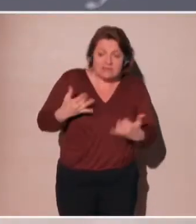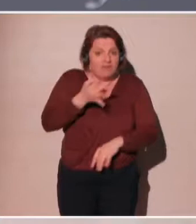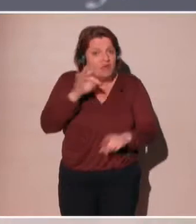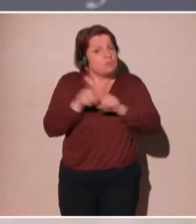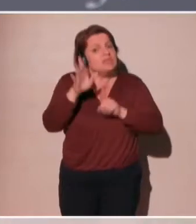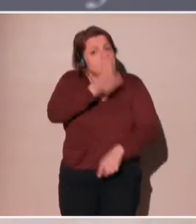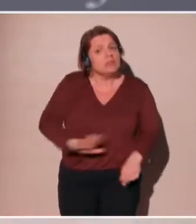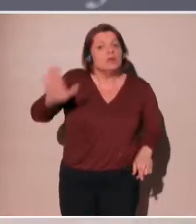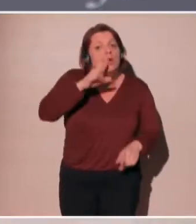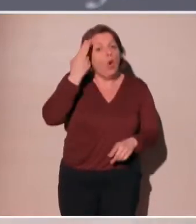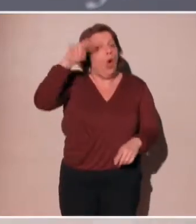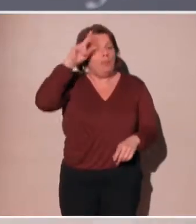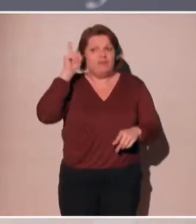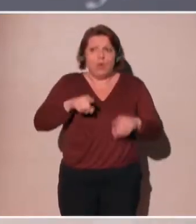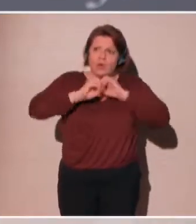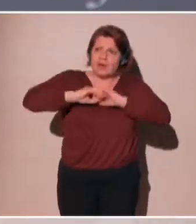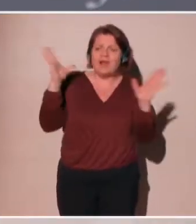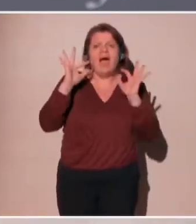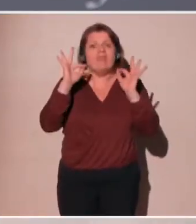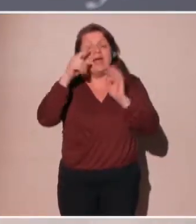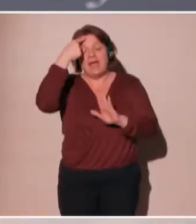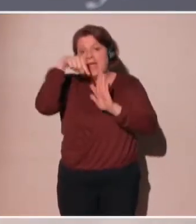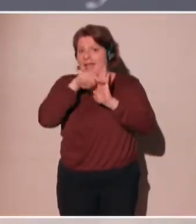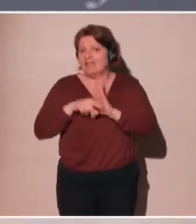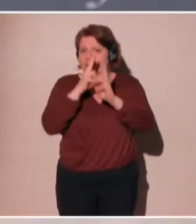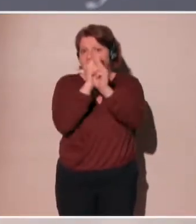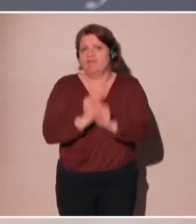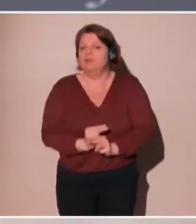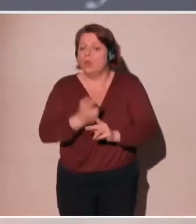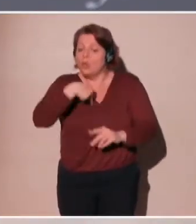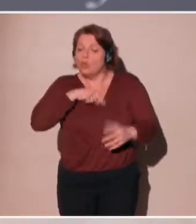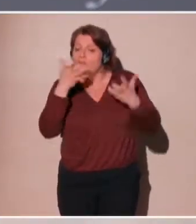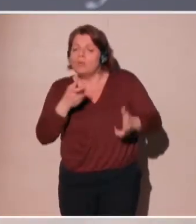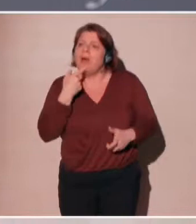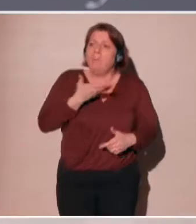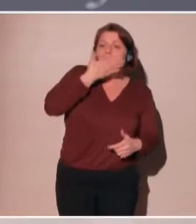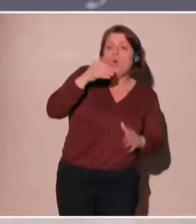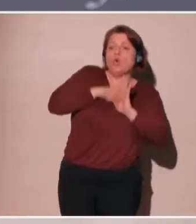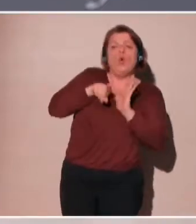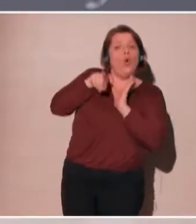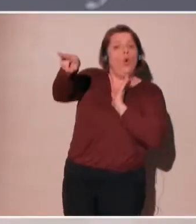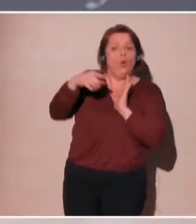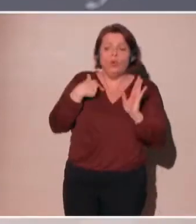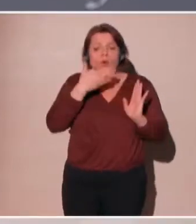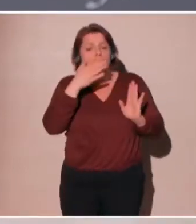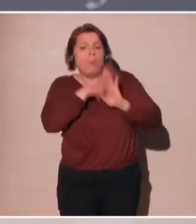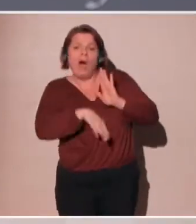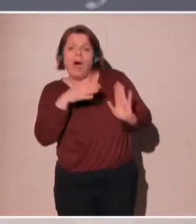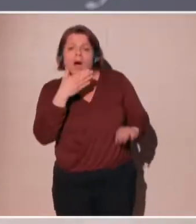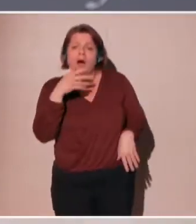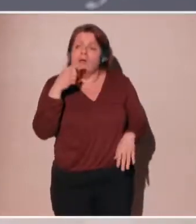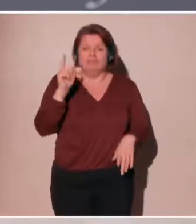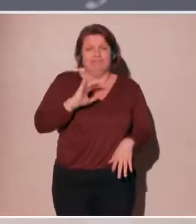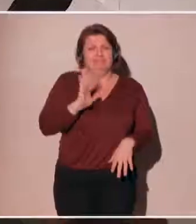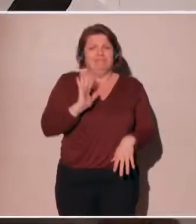Europe quelle éthique nous voulons. Et il ne s'agit pas de dire que notre éthique est mieux ou moins bien que l'éthique des voisins. Mais par exemple, la